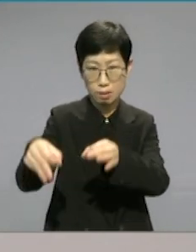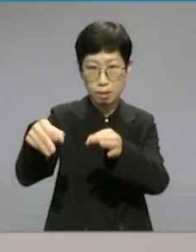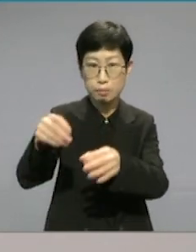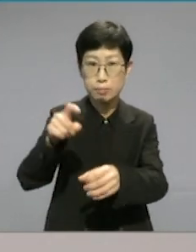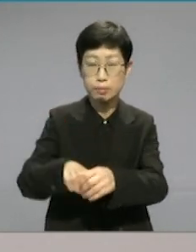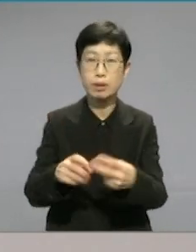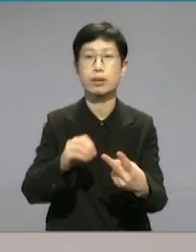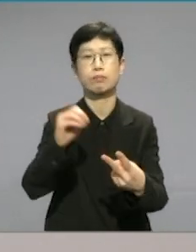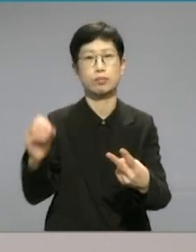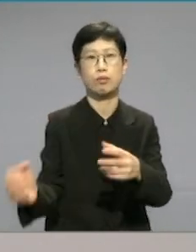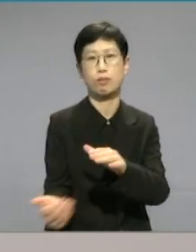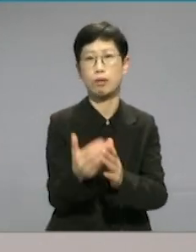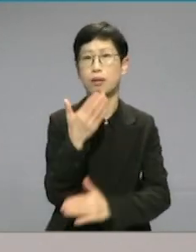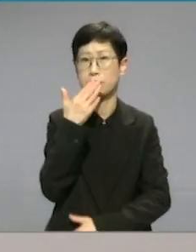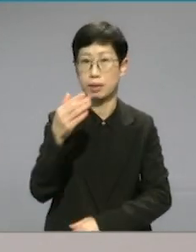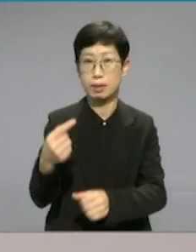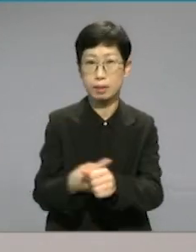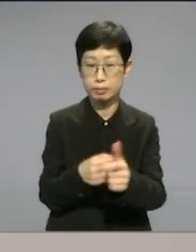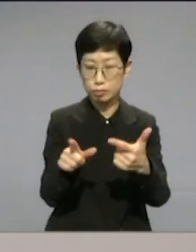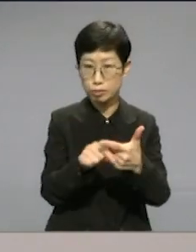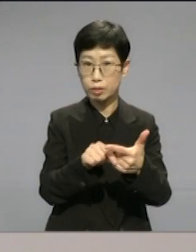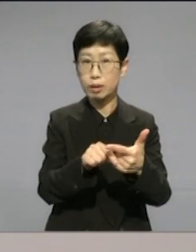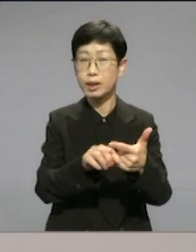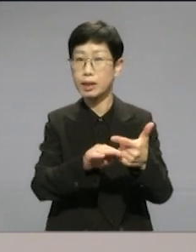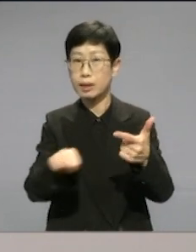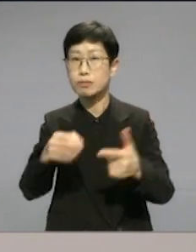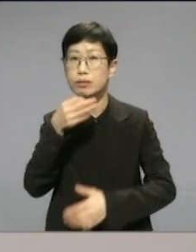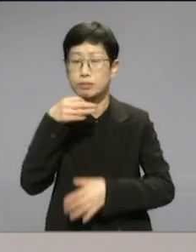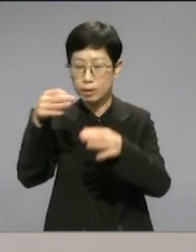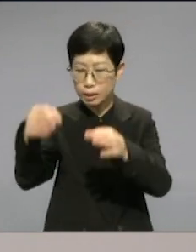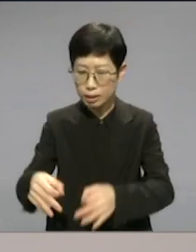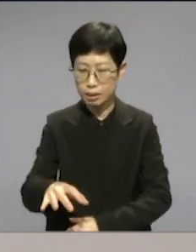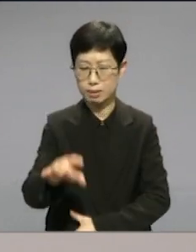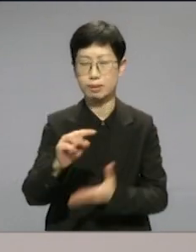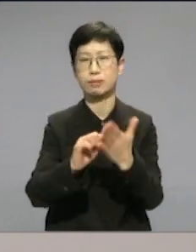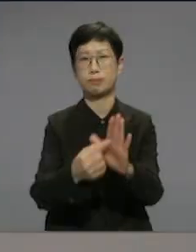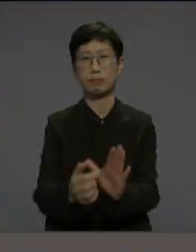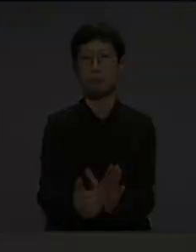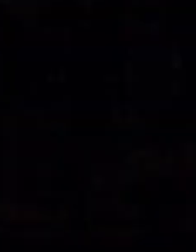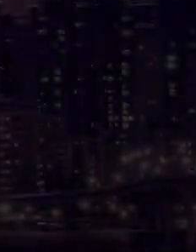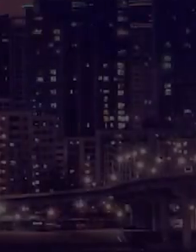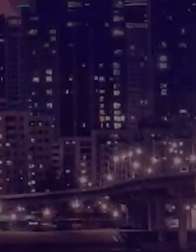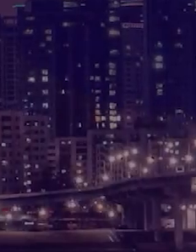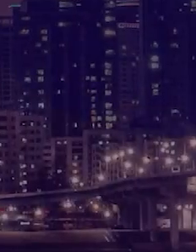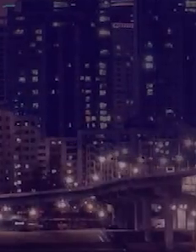도달할 것이라는 전망에 따라 6월 금리 인하를 처음으로 시사한 바 있습니다.